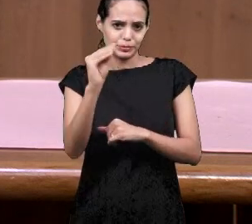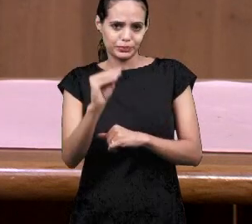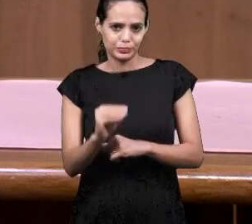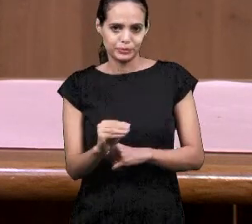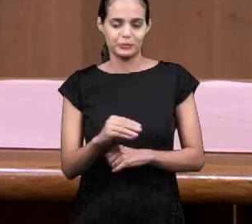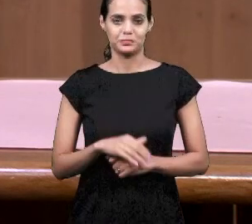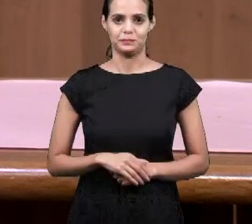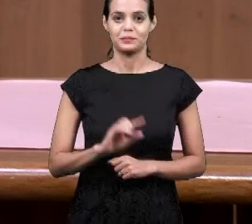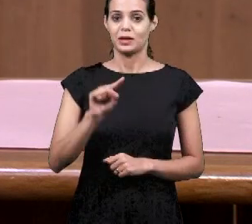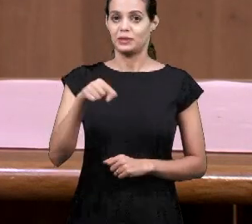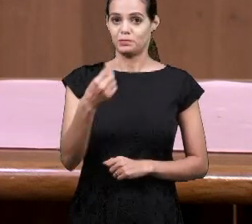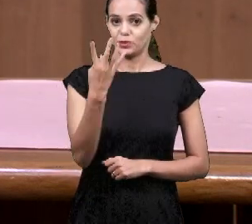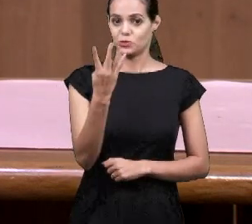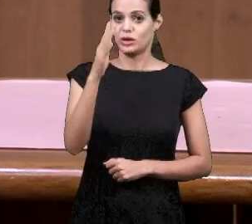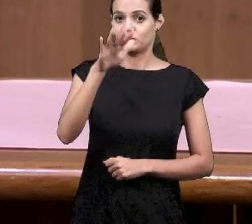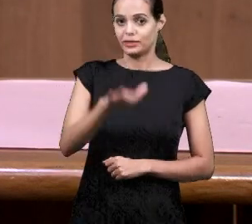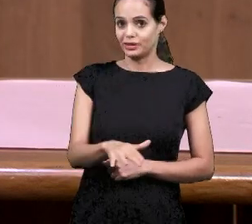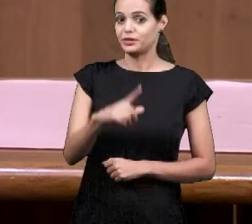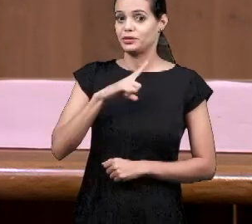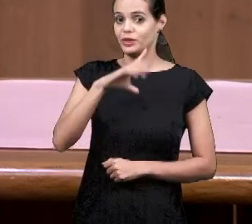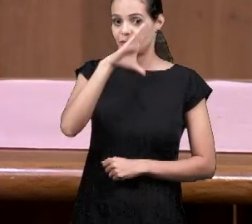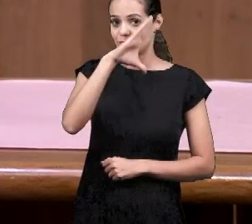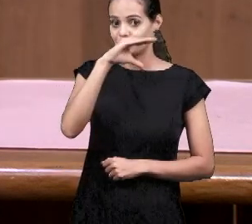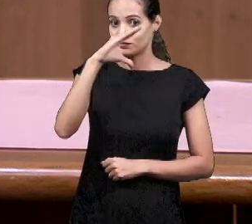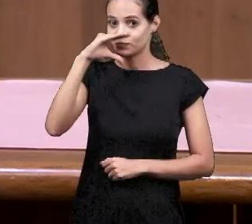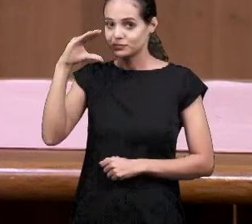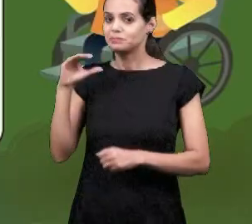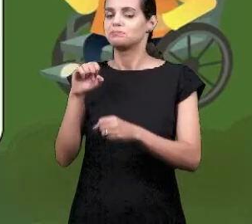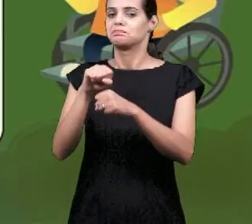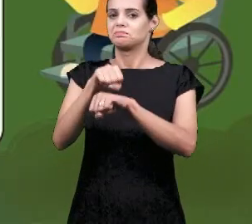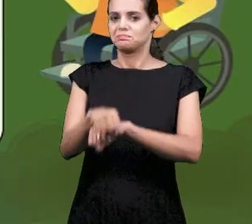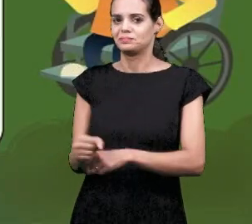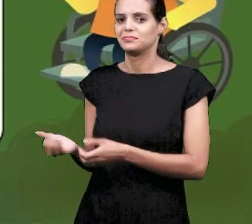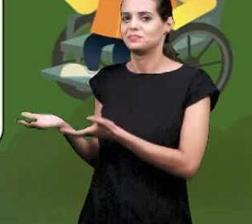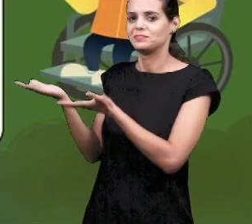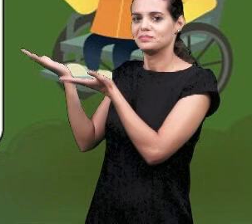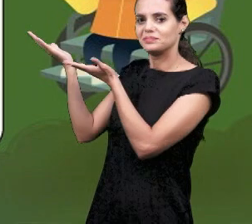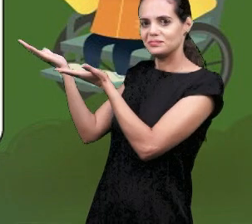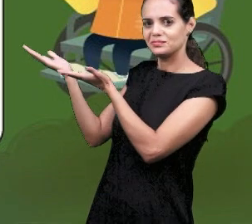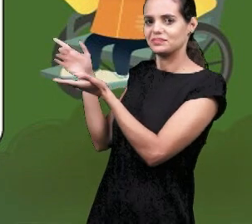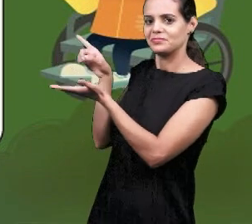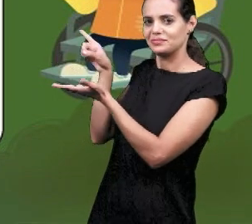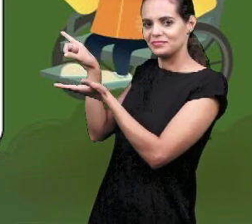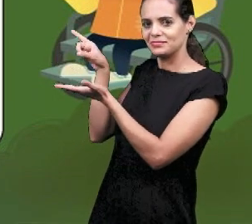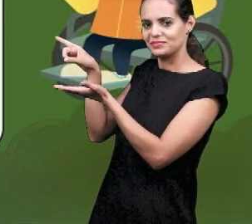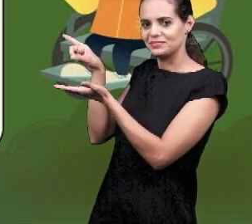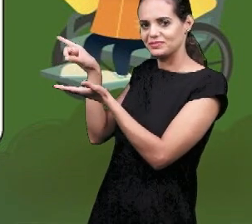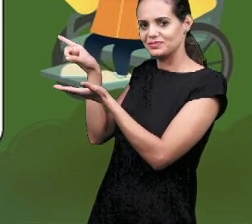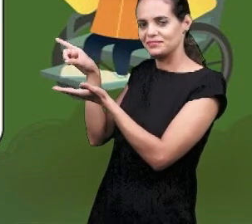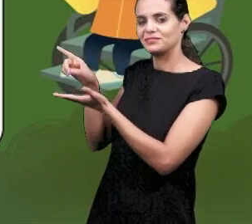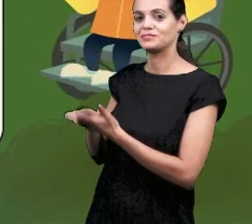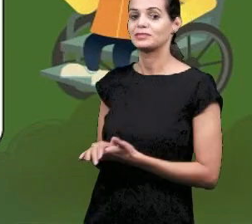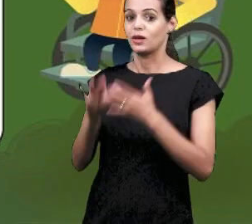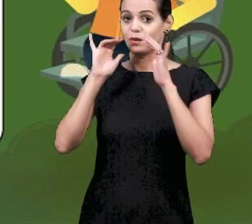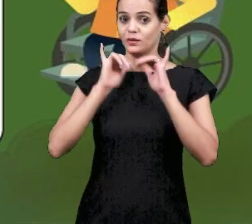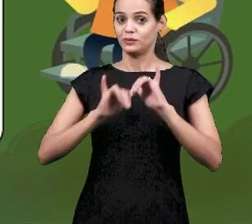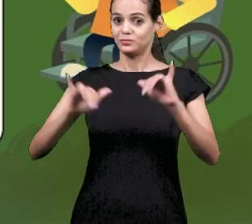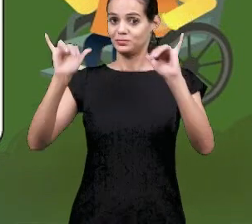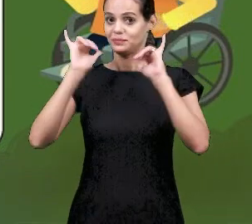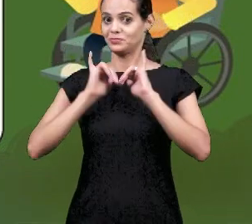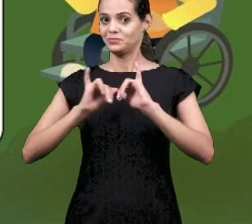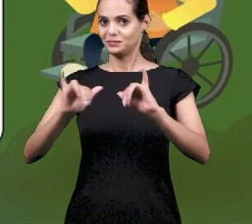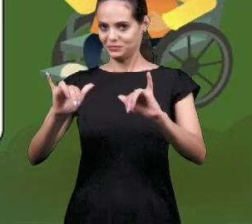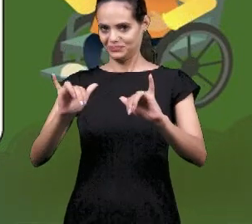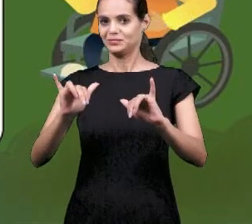avons le séminaire pour les adolescents. Donc, vous pouvez voir à l'écran l'information, le séminaire pour